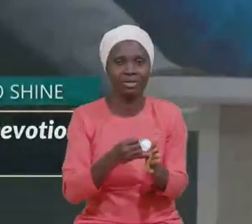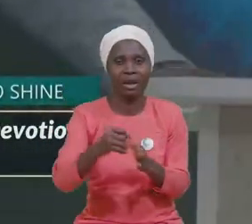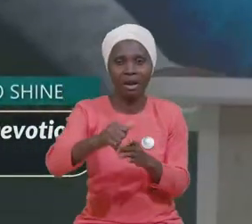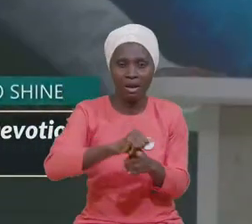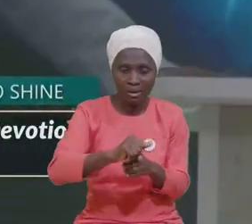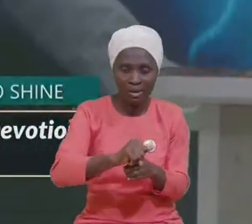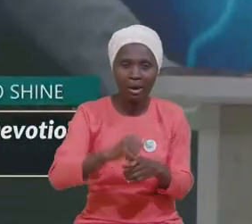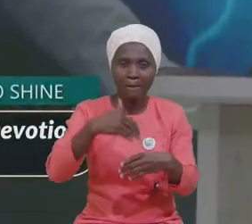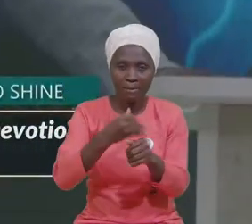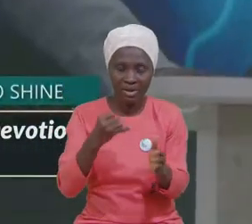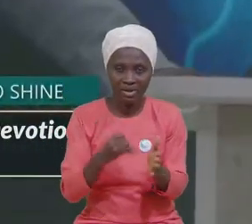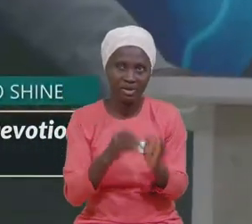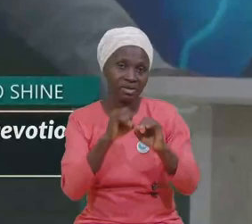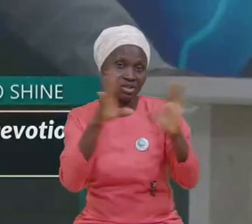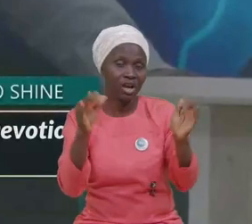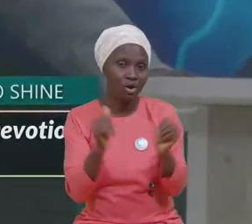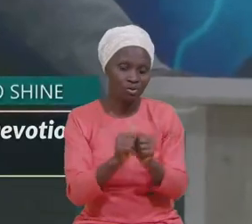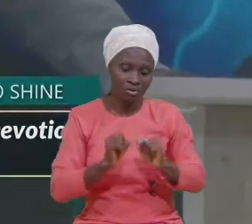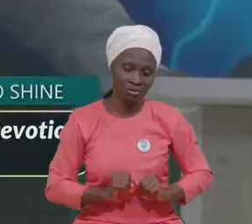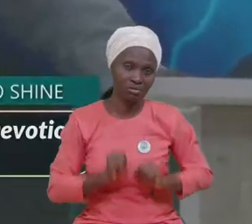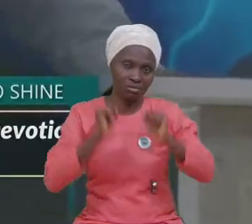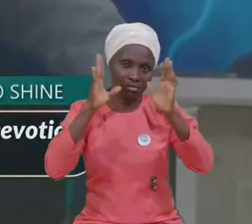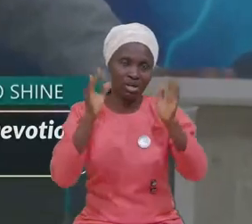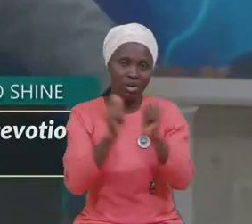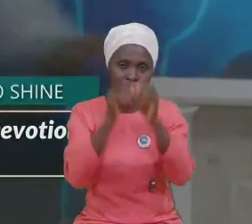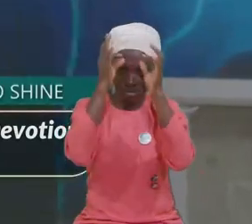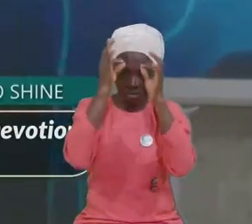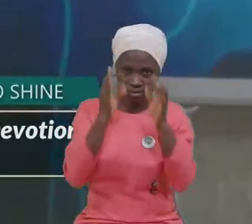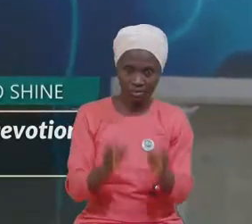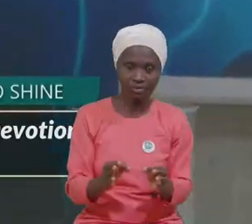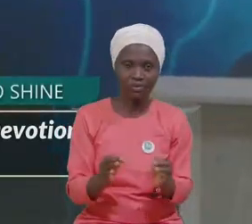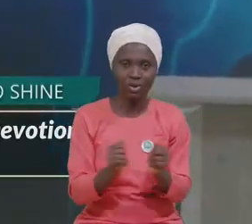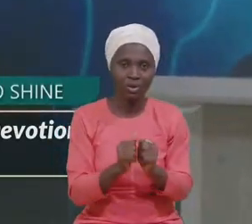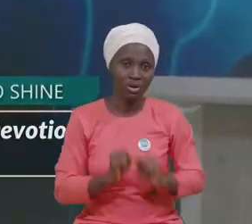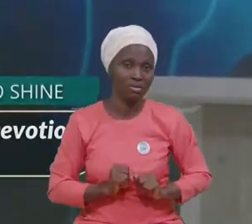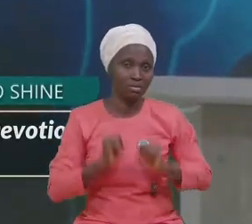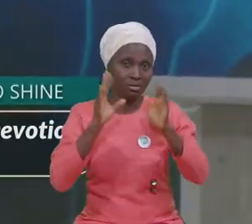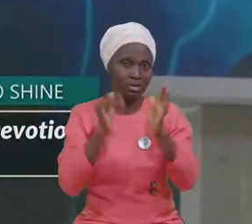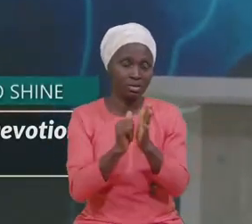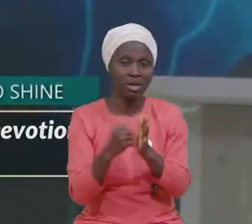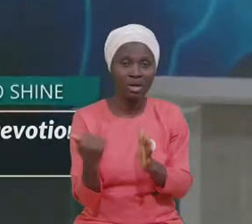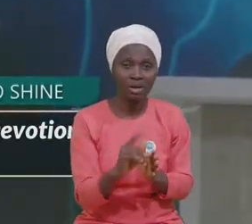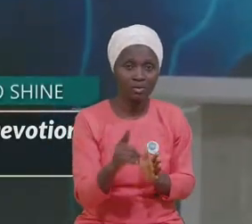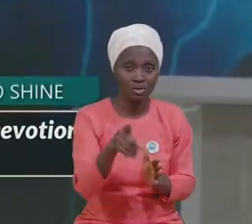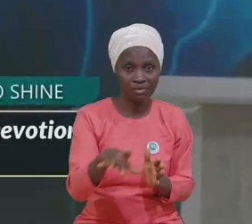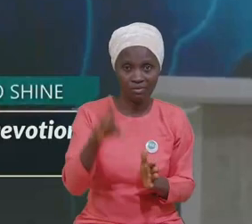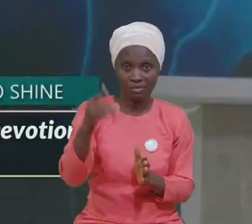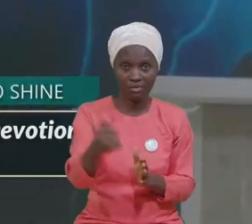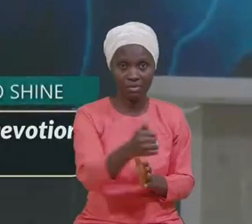veux qu'elle brille. Avec dévotion. Avec détermination. avec dédicace partout où tu